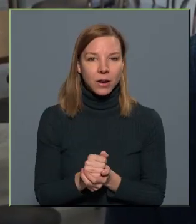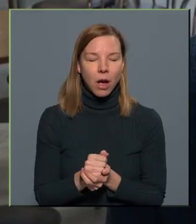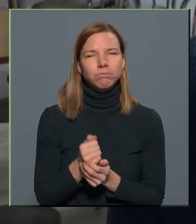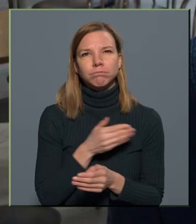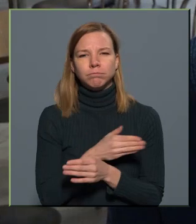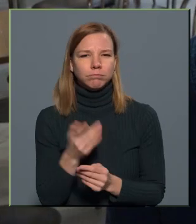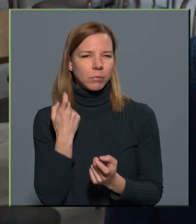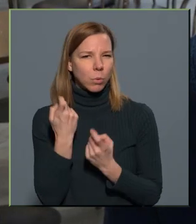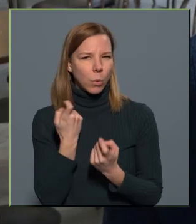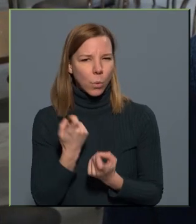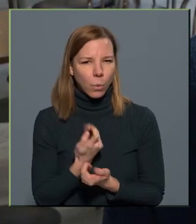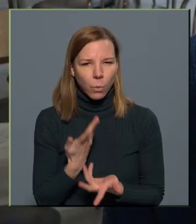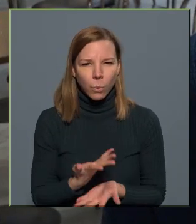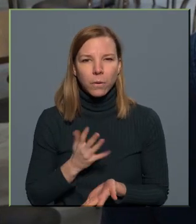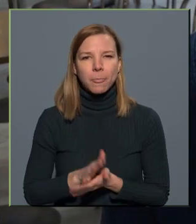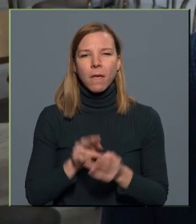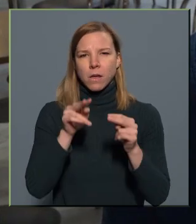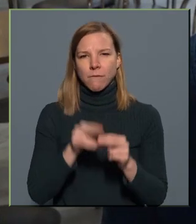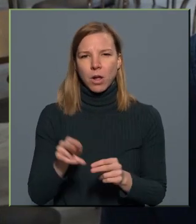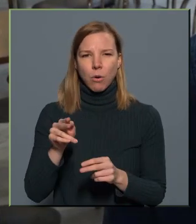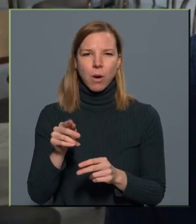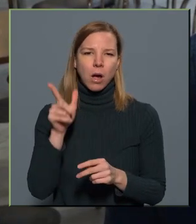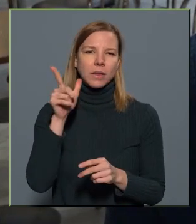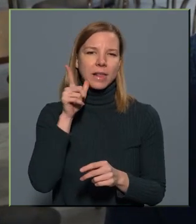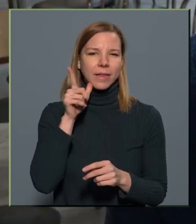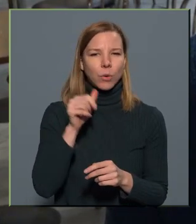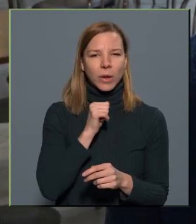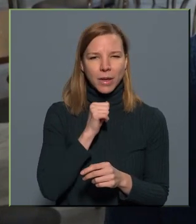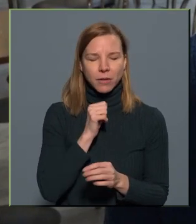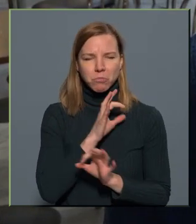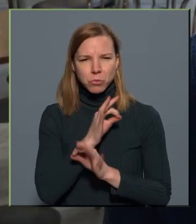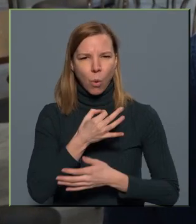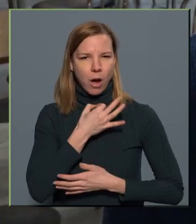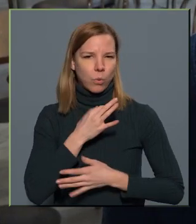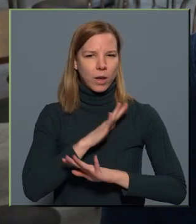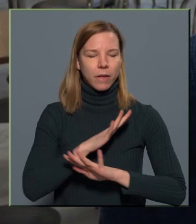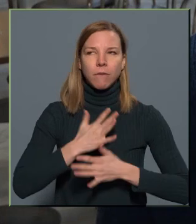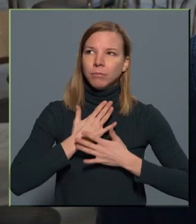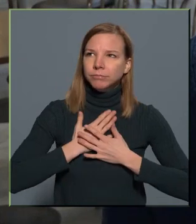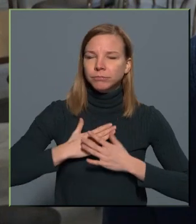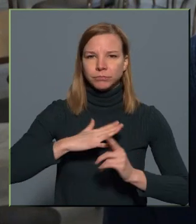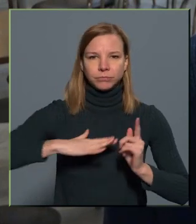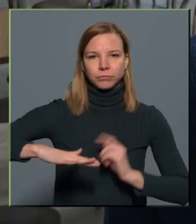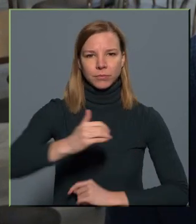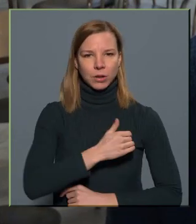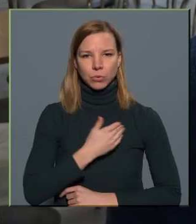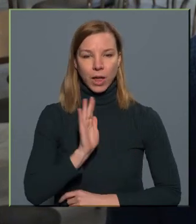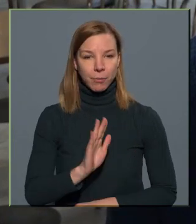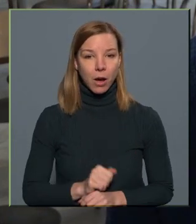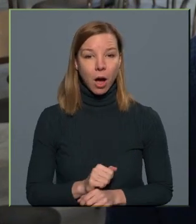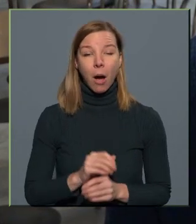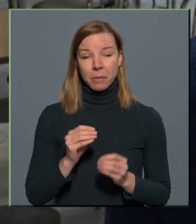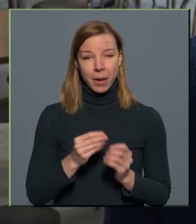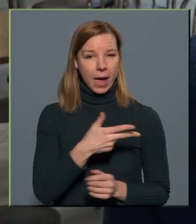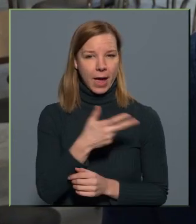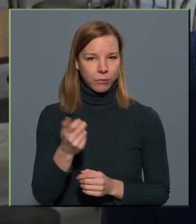gondolkodni, hogy tulajdonképpen a Lászlónak van egy nagyon jó hangulat, egy atmoszférája az iskolának, amit én most már harmadik éve minden